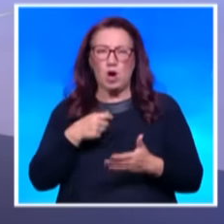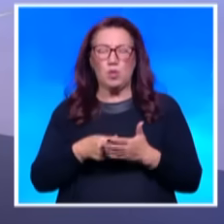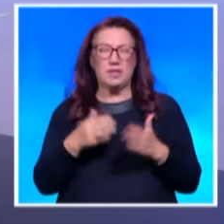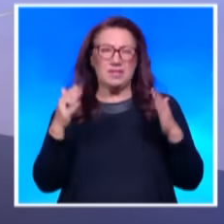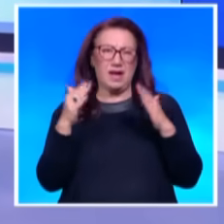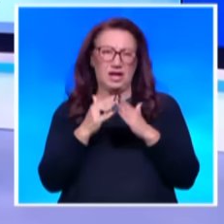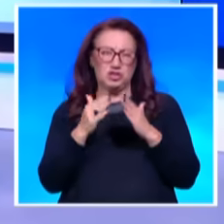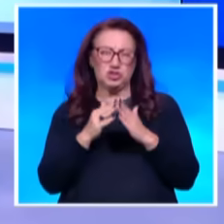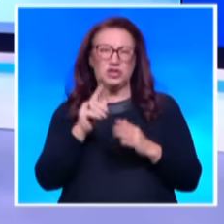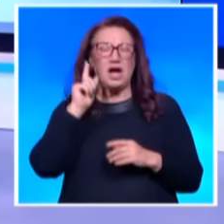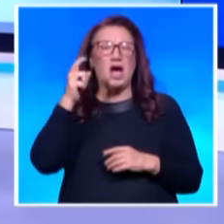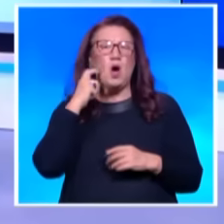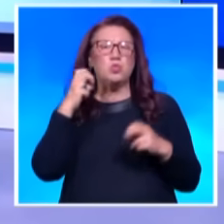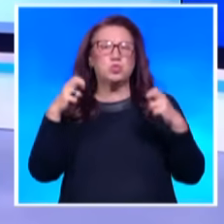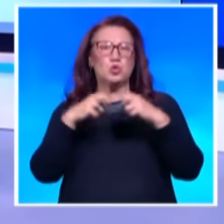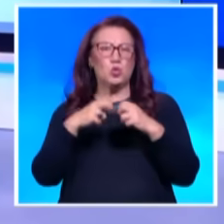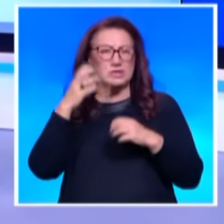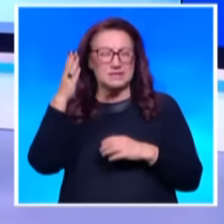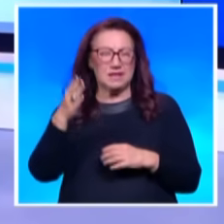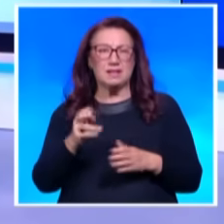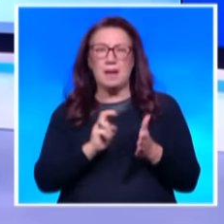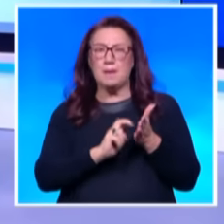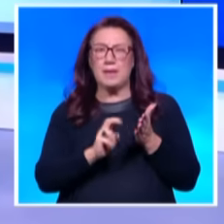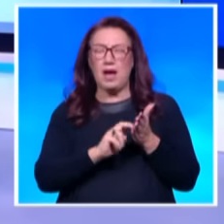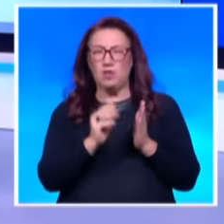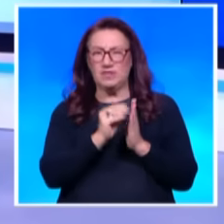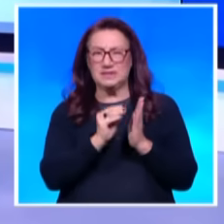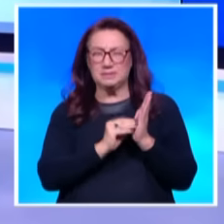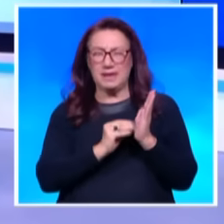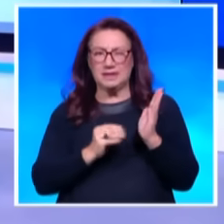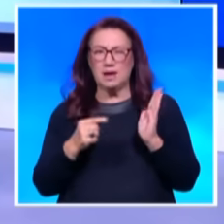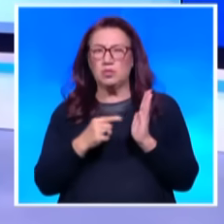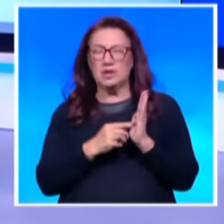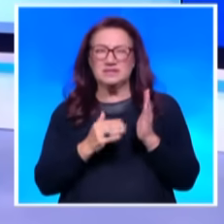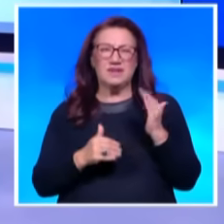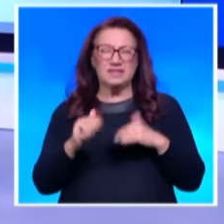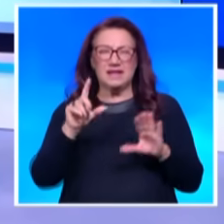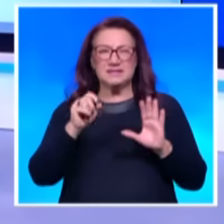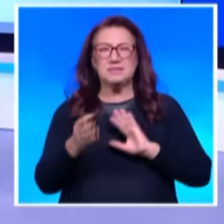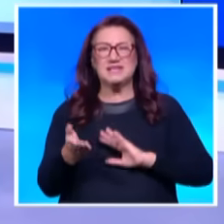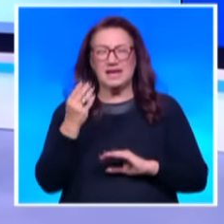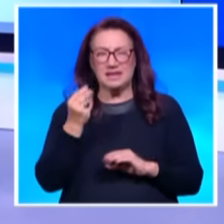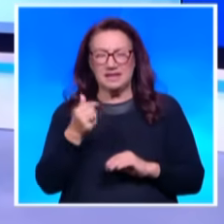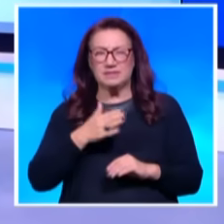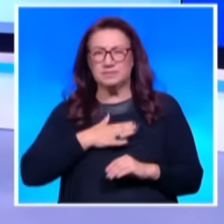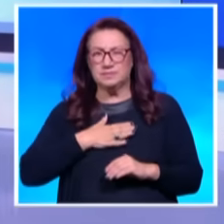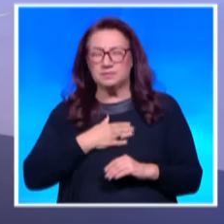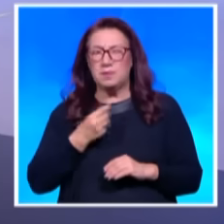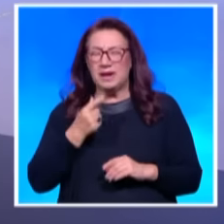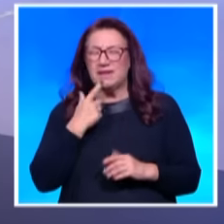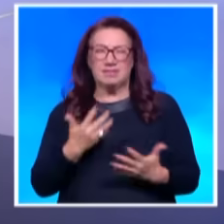гараж в Брюксел. Банковата сметка на Иванов показва малко над 70 000 лева, а наличните средства 10 000